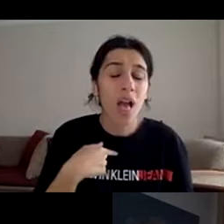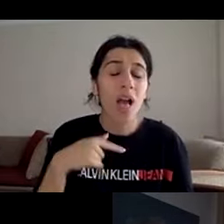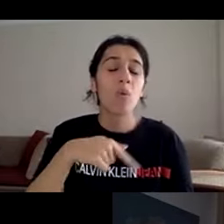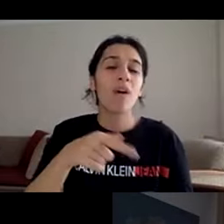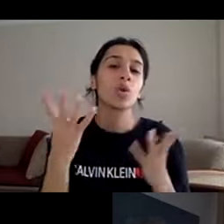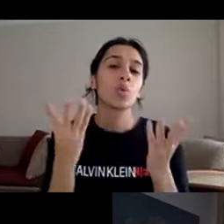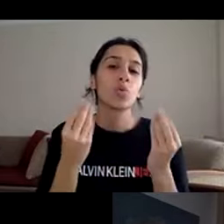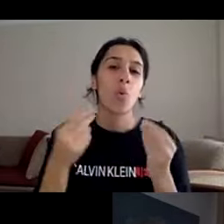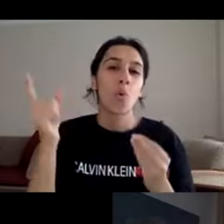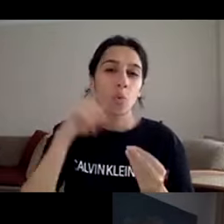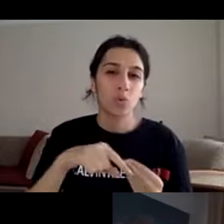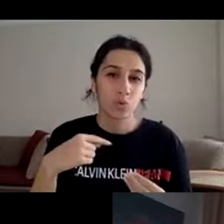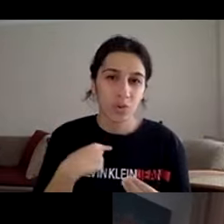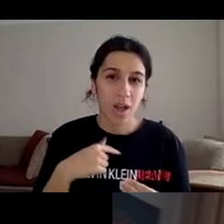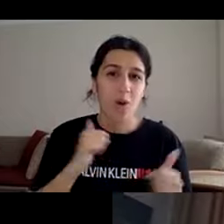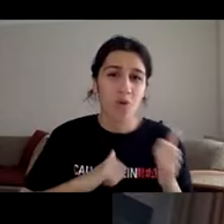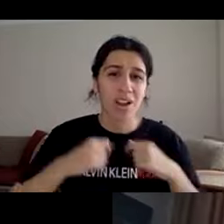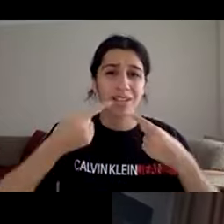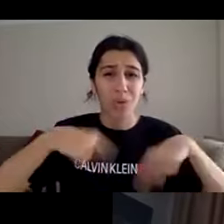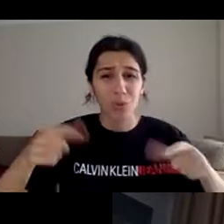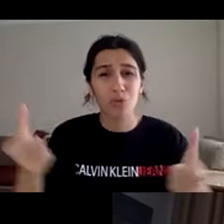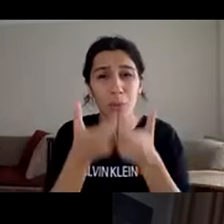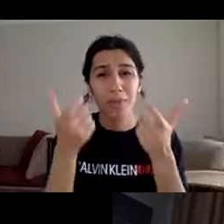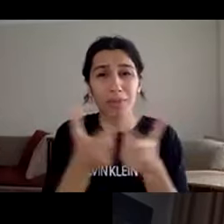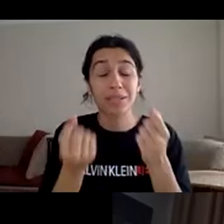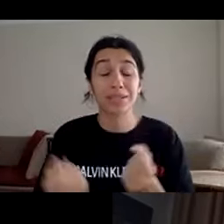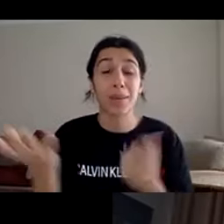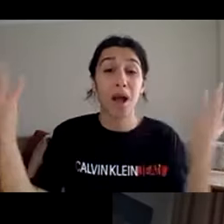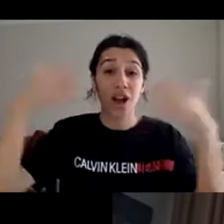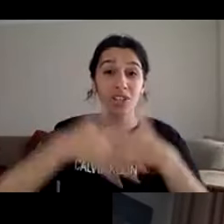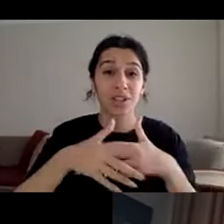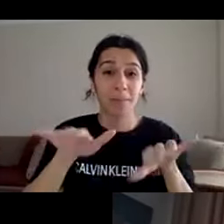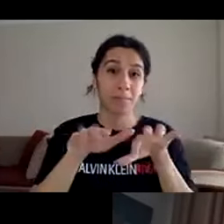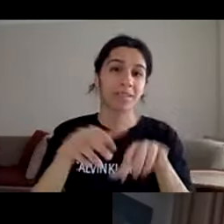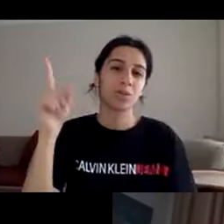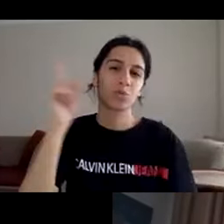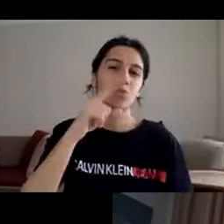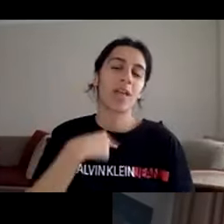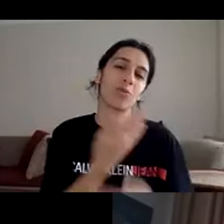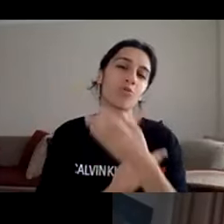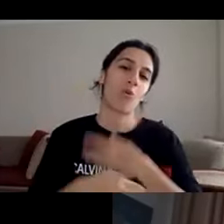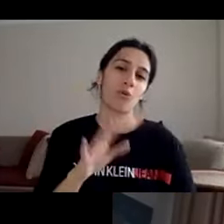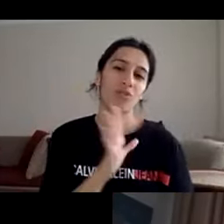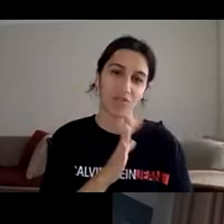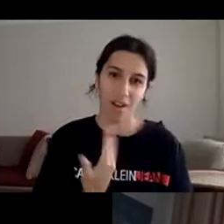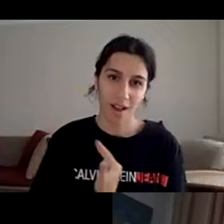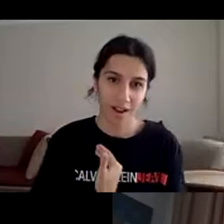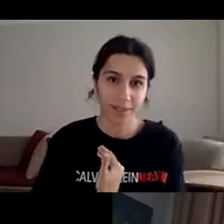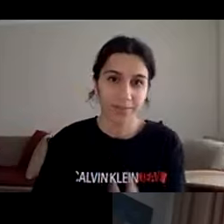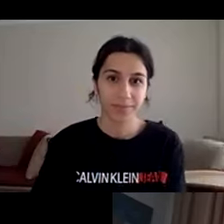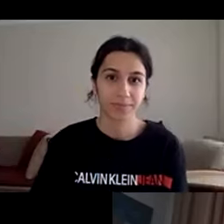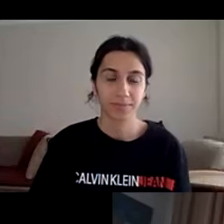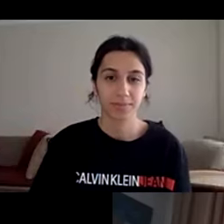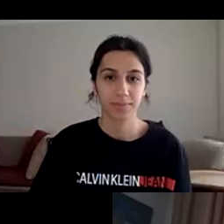hep Senato Üniversite Yönetim Kurulu toplantısı. Sabahtan beri ekran başındayım. Biraz onun getirdiği bir yorgunluk var.